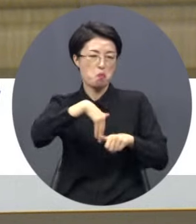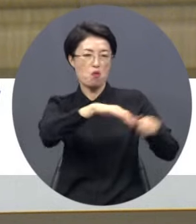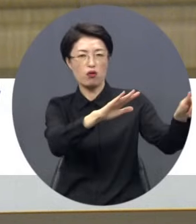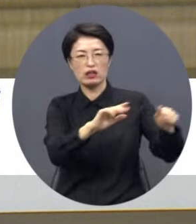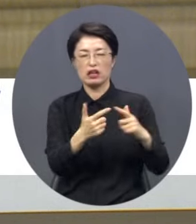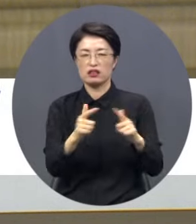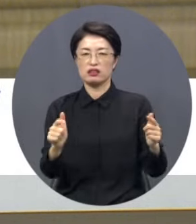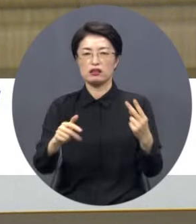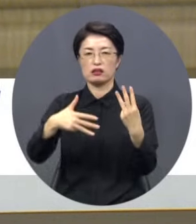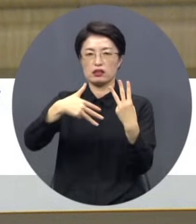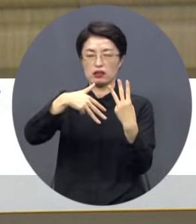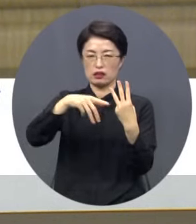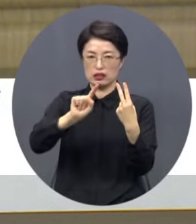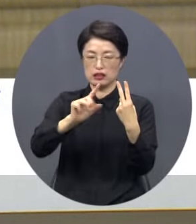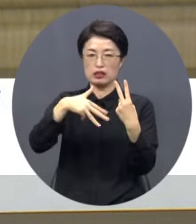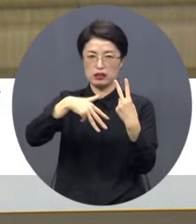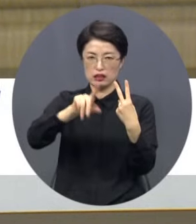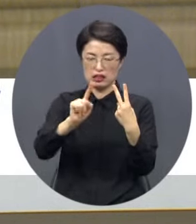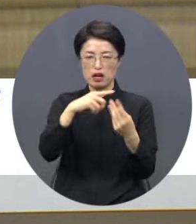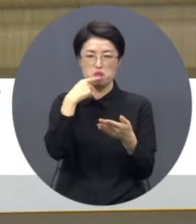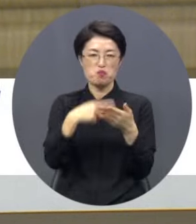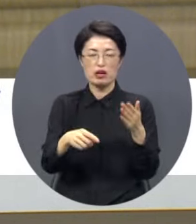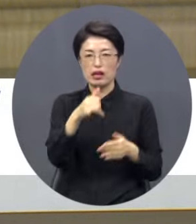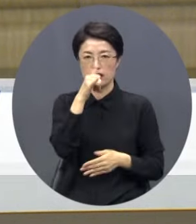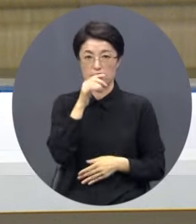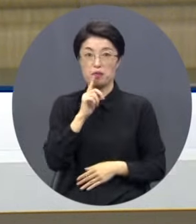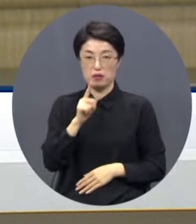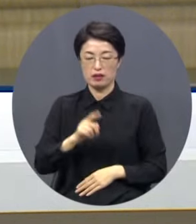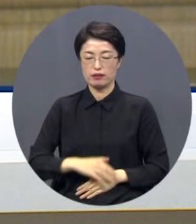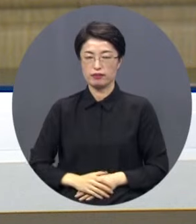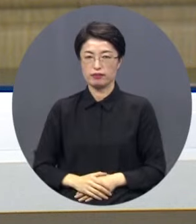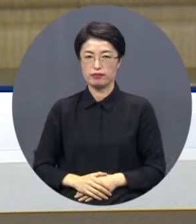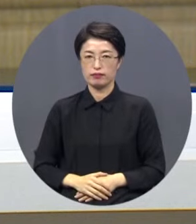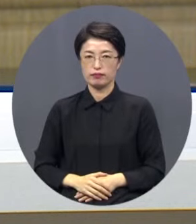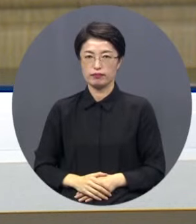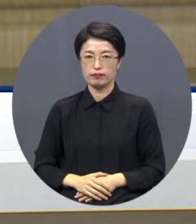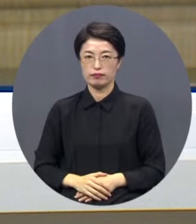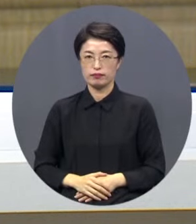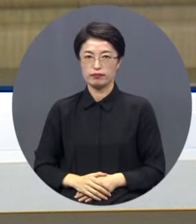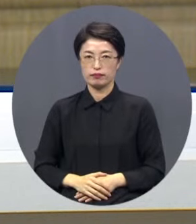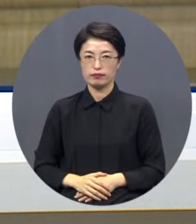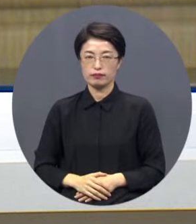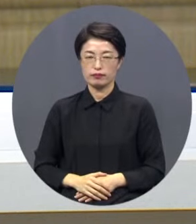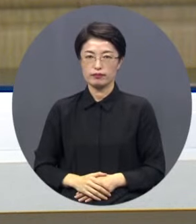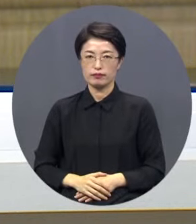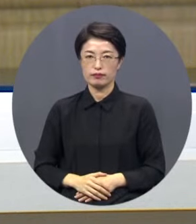2차 피해가 발생하고 있다는 주장이 제기됐습니다. 박주현 기자가 취재했습니다.